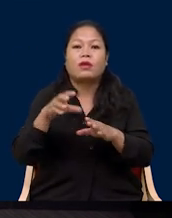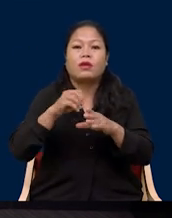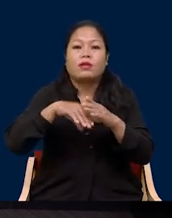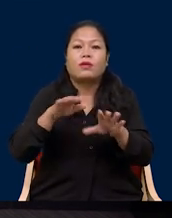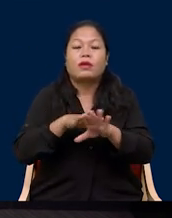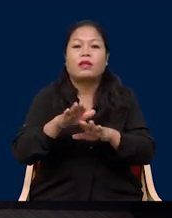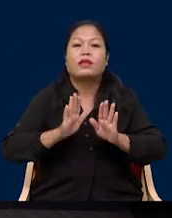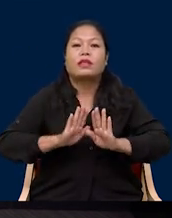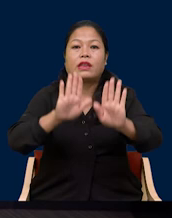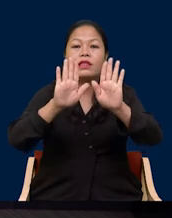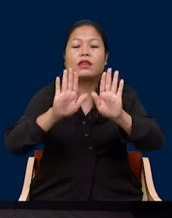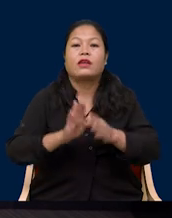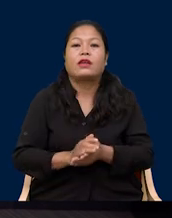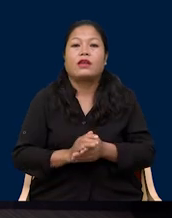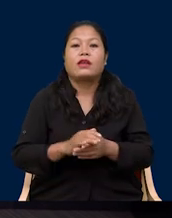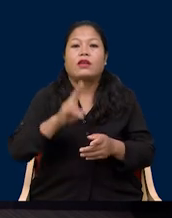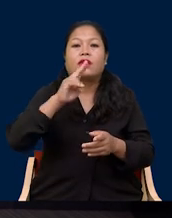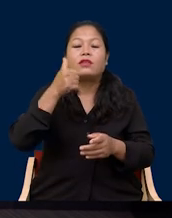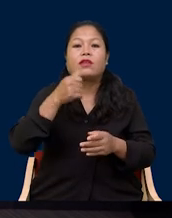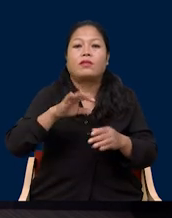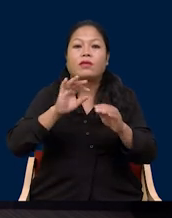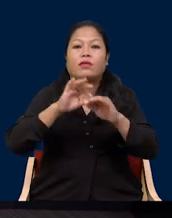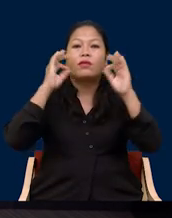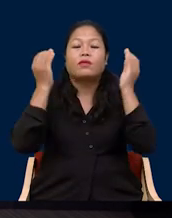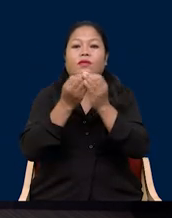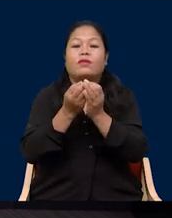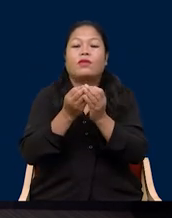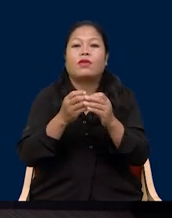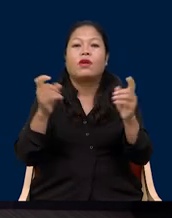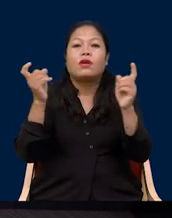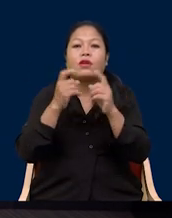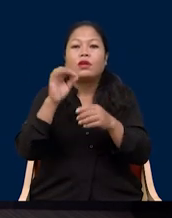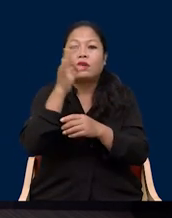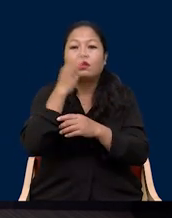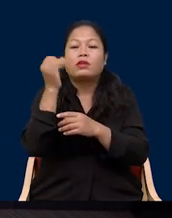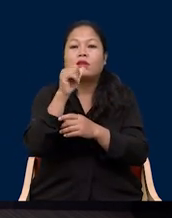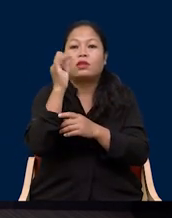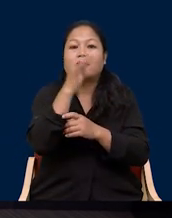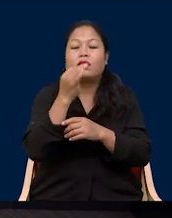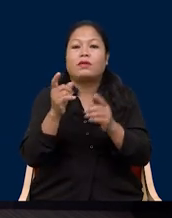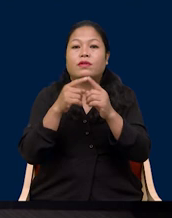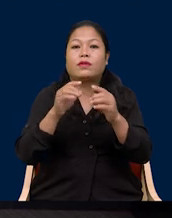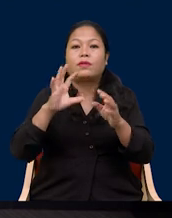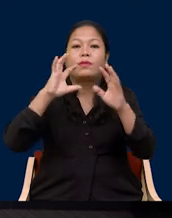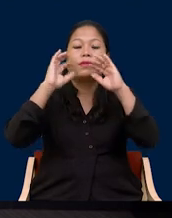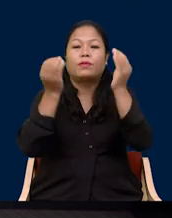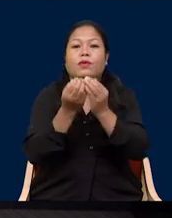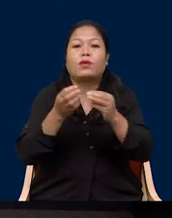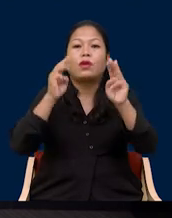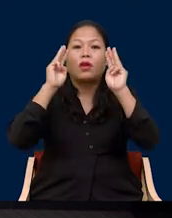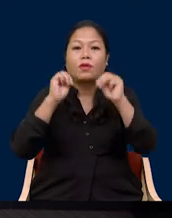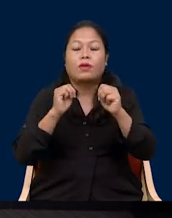र सहभागीहरूलाई धेरै धेरै धन्यवाद. 26 विश्व जलवायु सम्मेलन पृथ्वी र यहाँका सबै